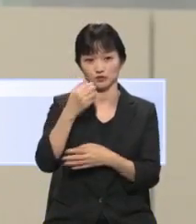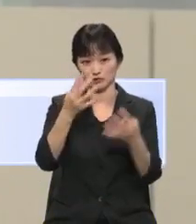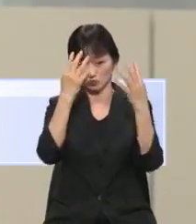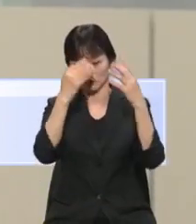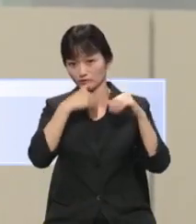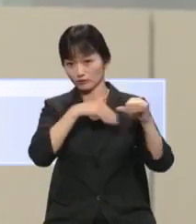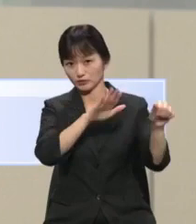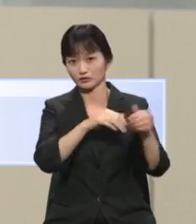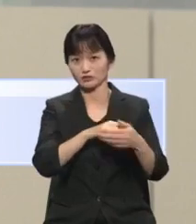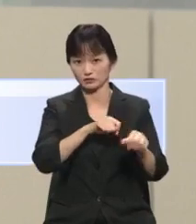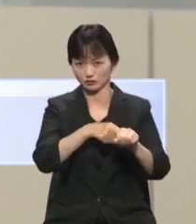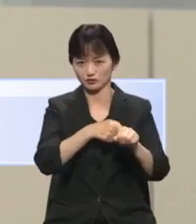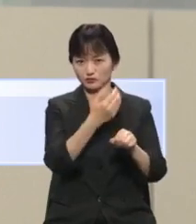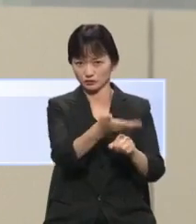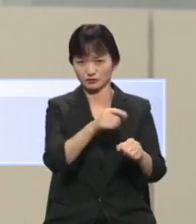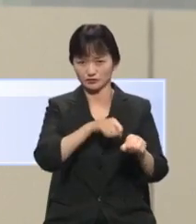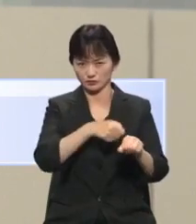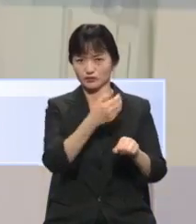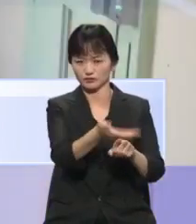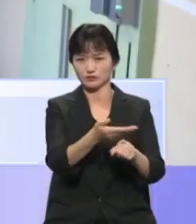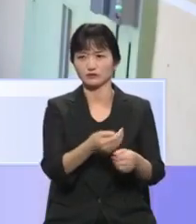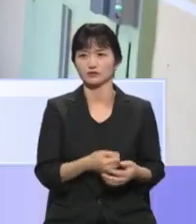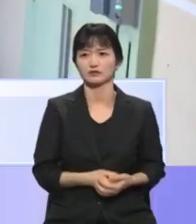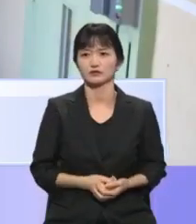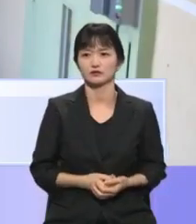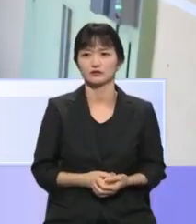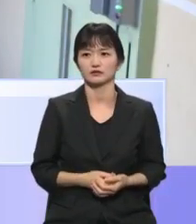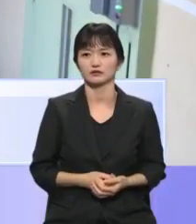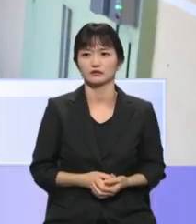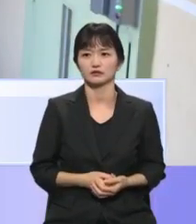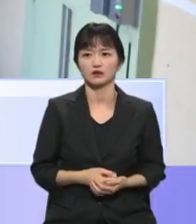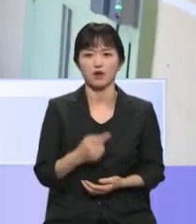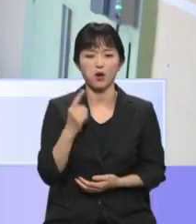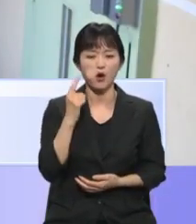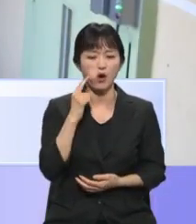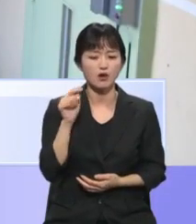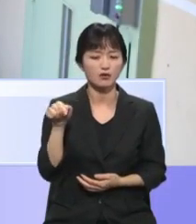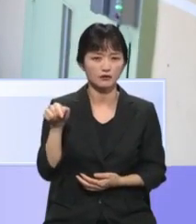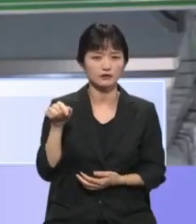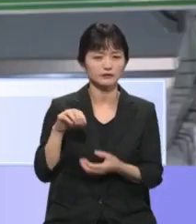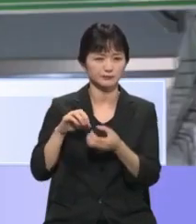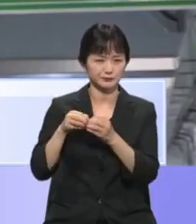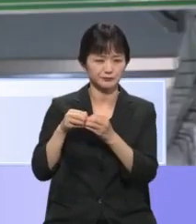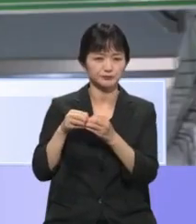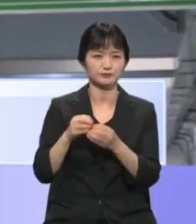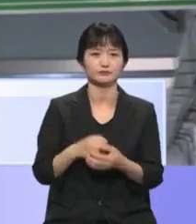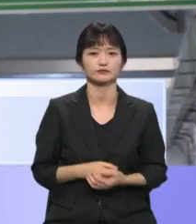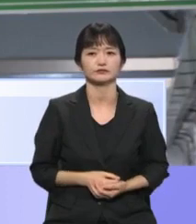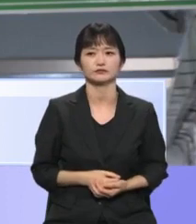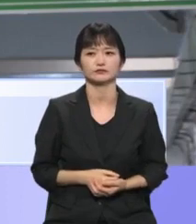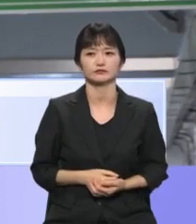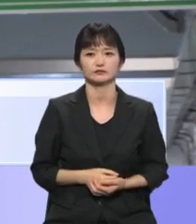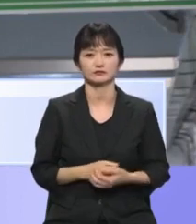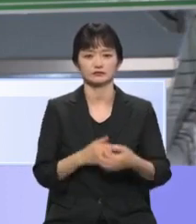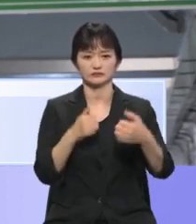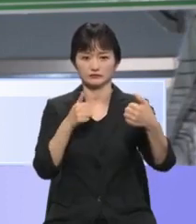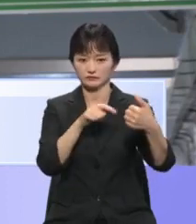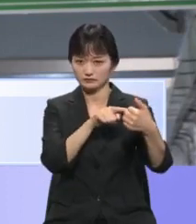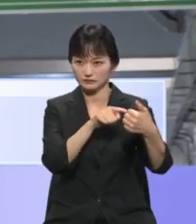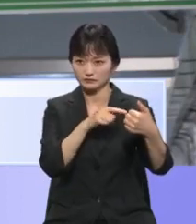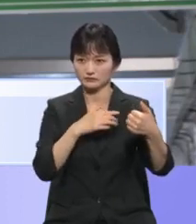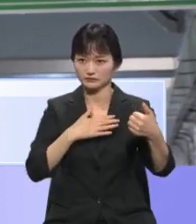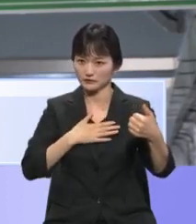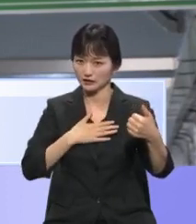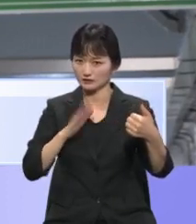보내 징계를 받게 하겠다 처벌을 받게 하겠다라는 것이 무고죄에요 허위 사실을 지원해야 되고요네 그 다음에 그 대상입니다 그게